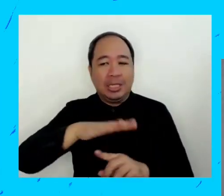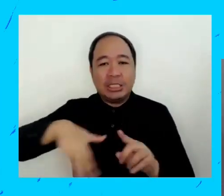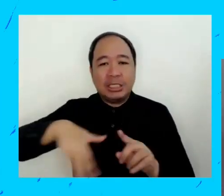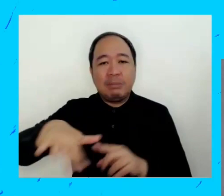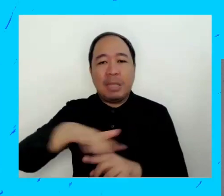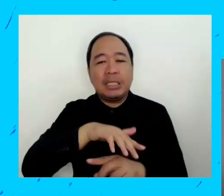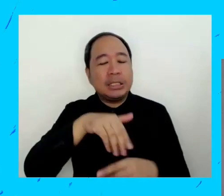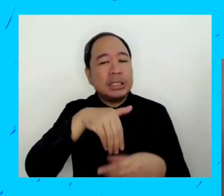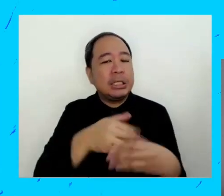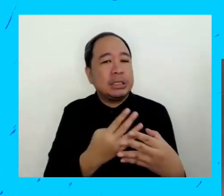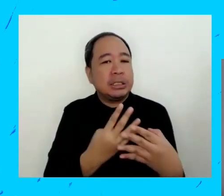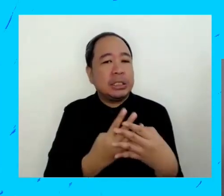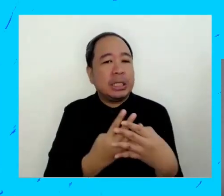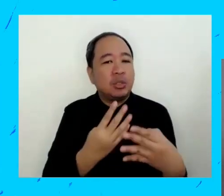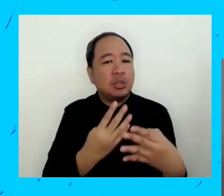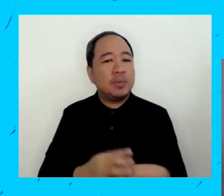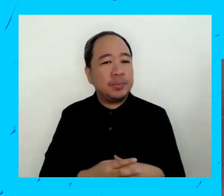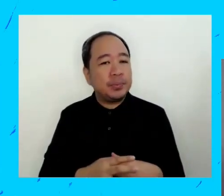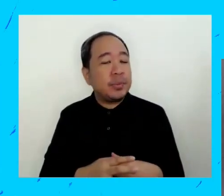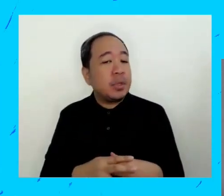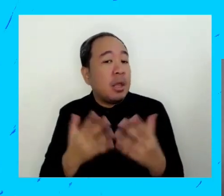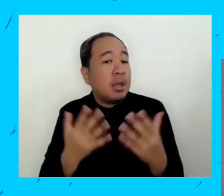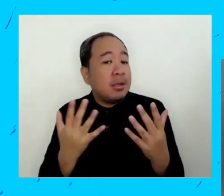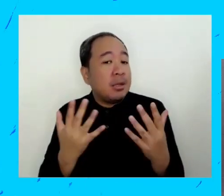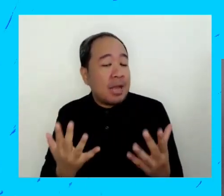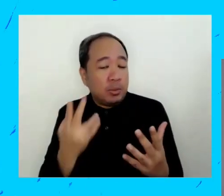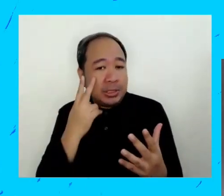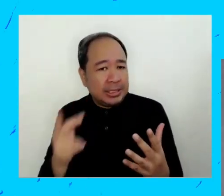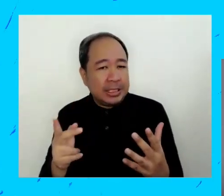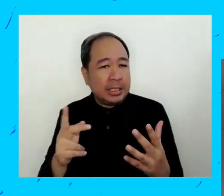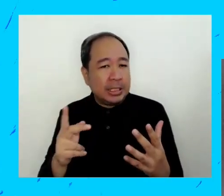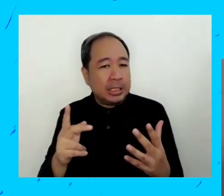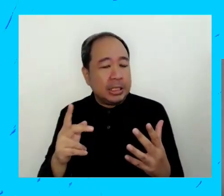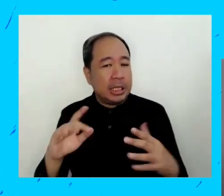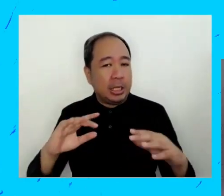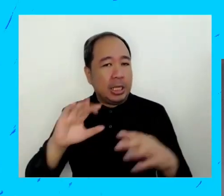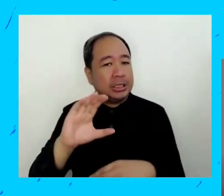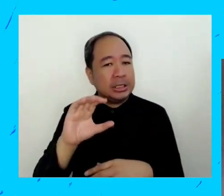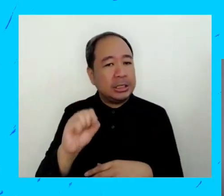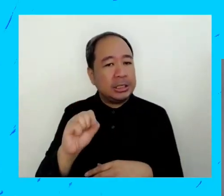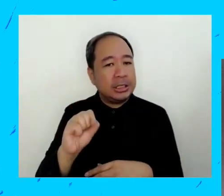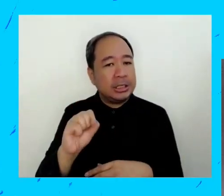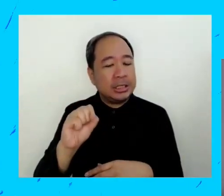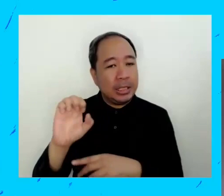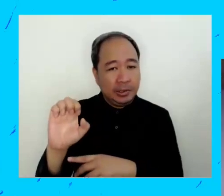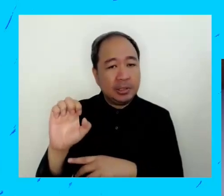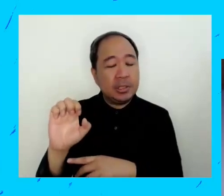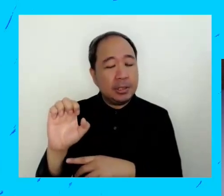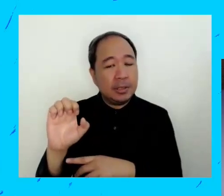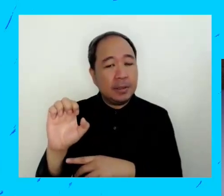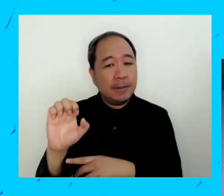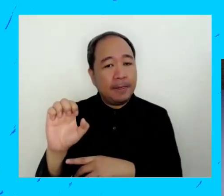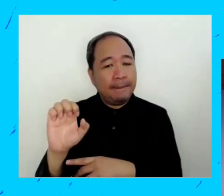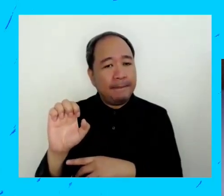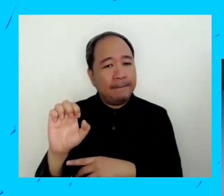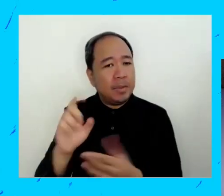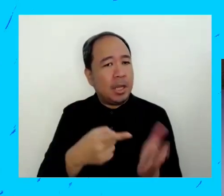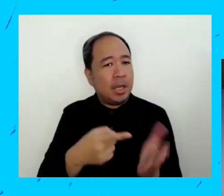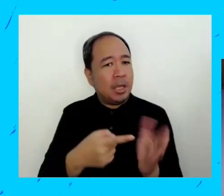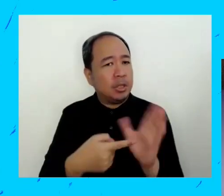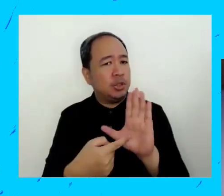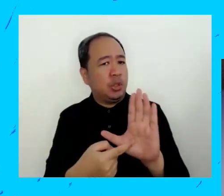à avoir des politiques qui les protègent. Et ensuite, la démocratisation par rapport à l'éducation